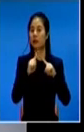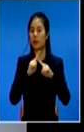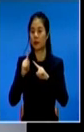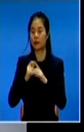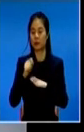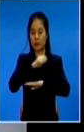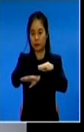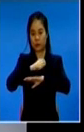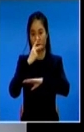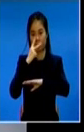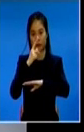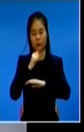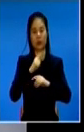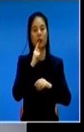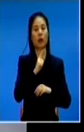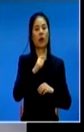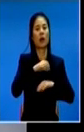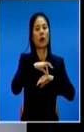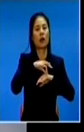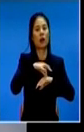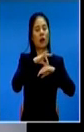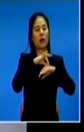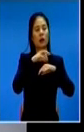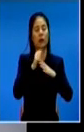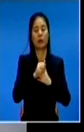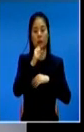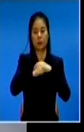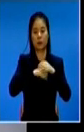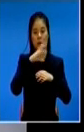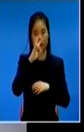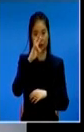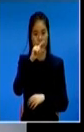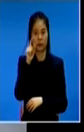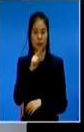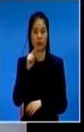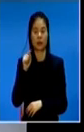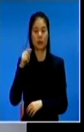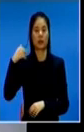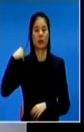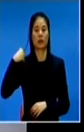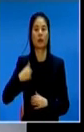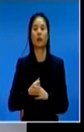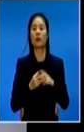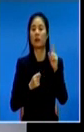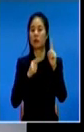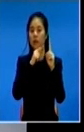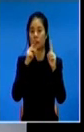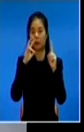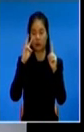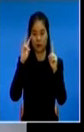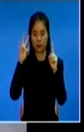นี้คุณต้องแต่งตั้งเรียงลำดับ 70% แรกเพราะฉะนั้น1ถึง7ต้อง